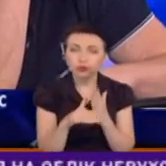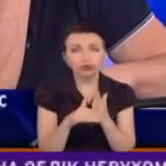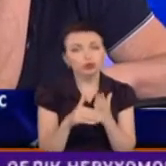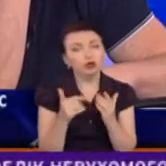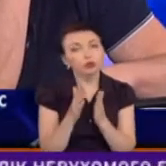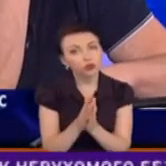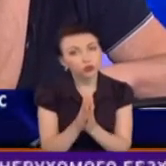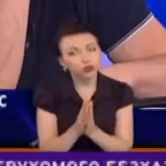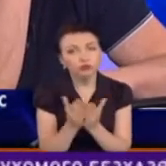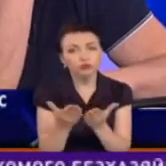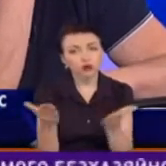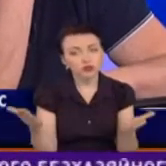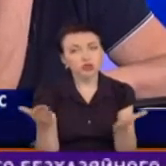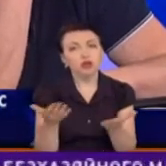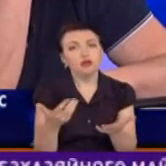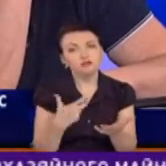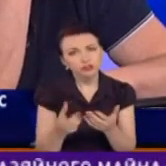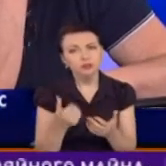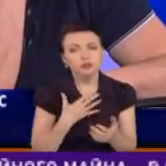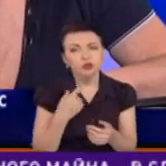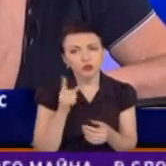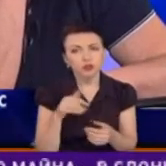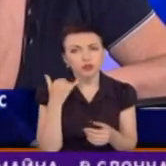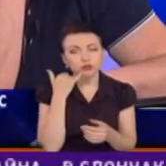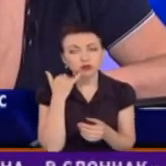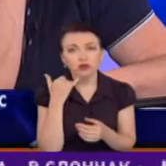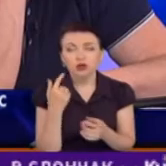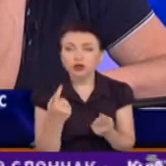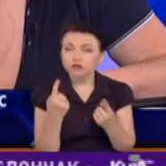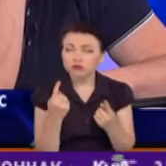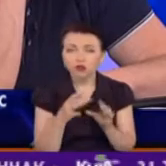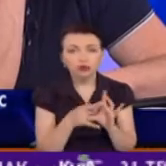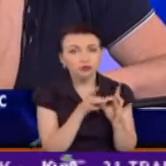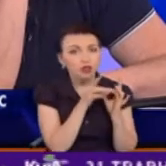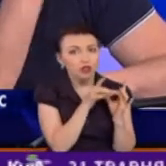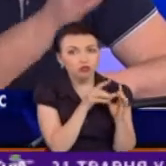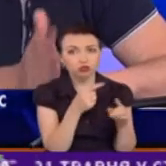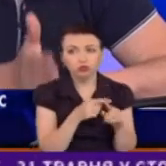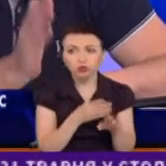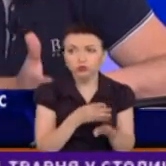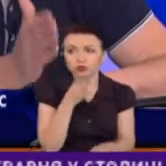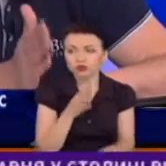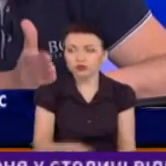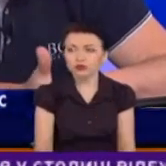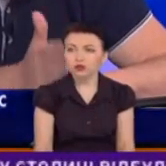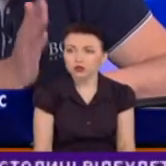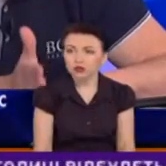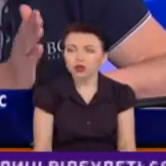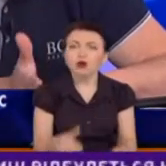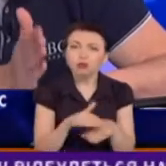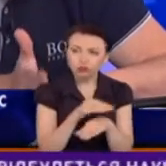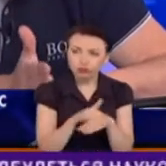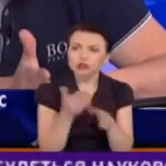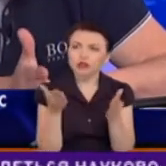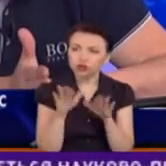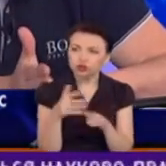вас просимо, візьміть мій телефон, тому що велика залежність цього будинку. Будь ласка, лишіть свій телефон